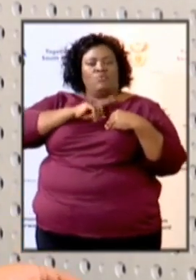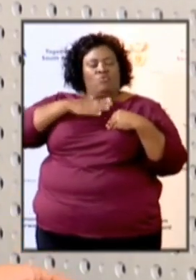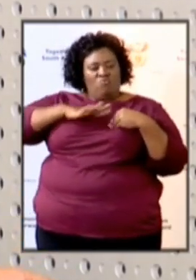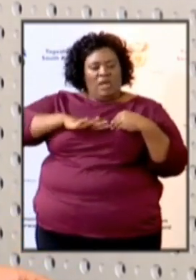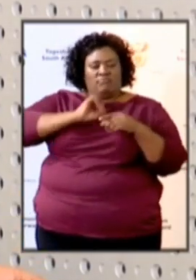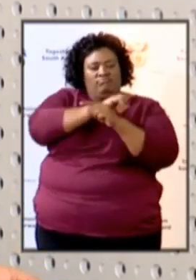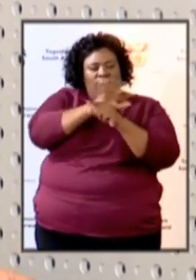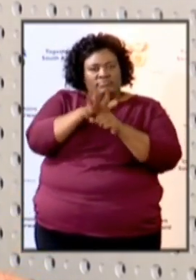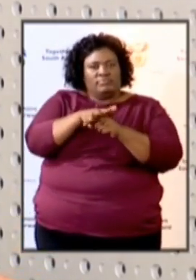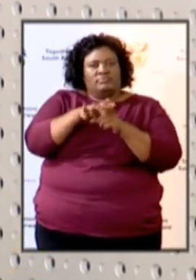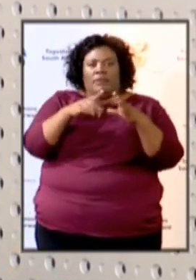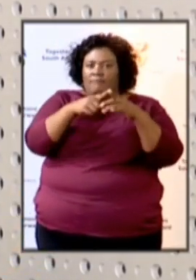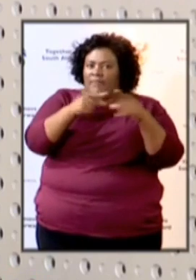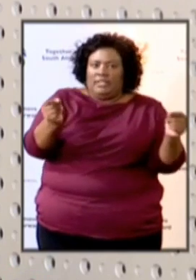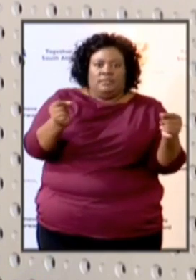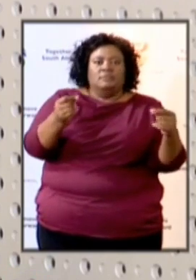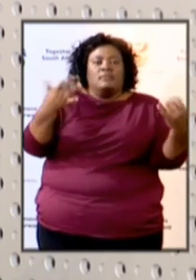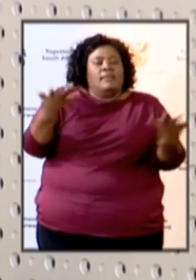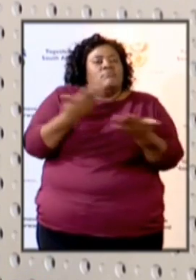siphinde sikhululeke.